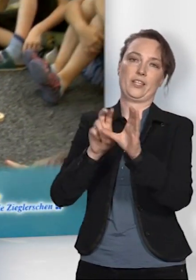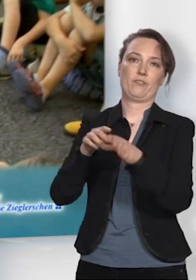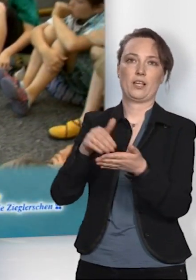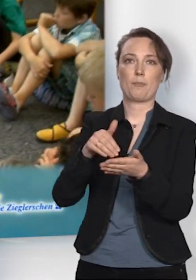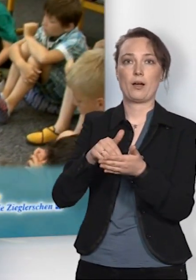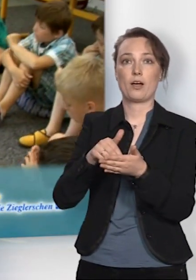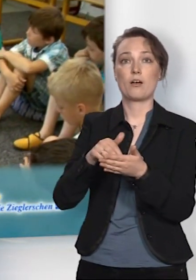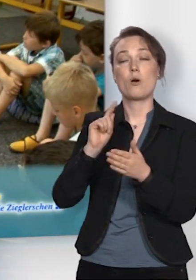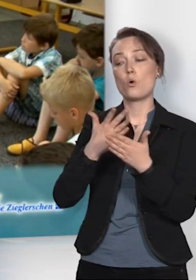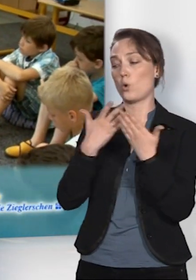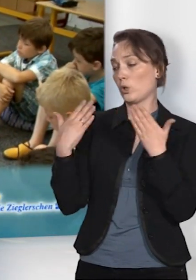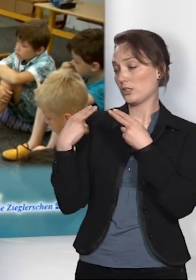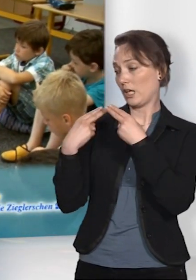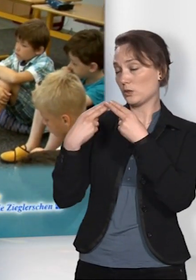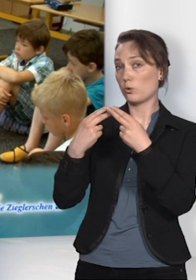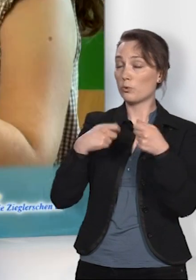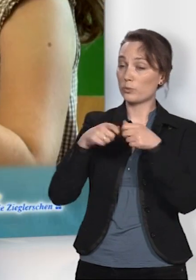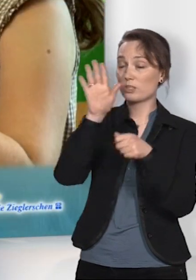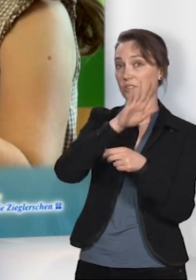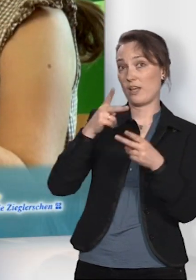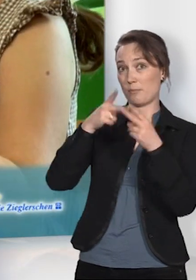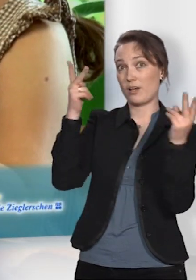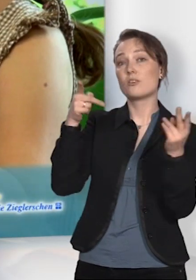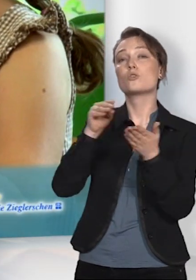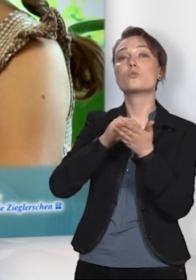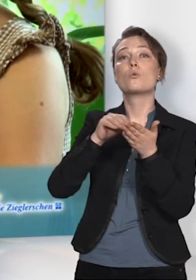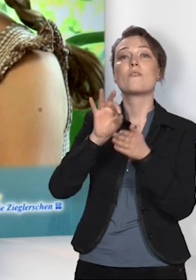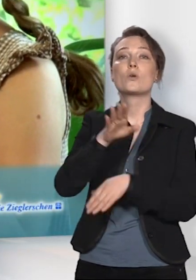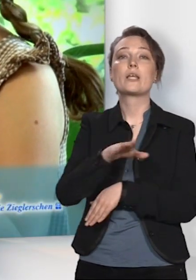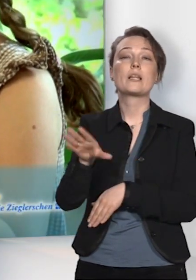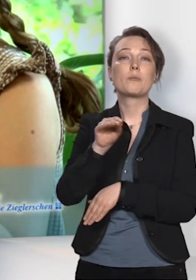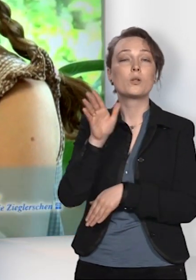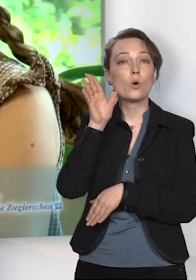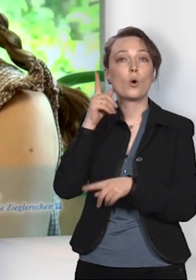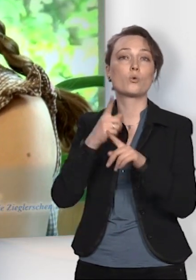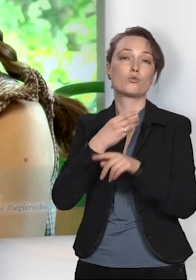und bundesweite Bekanntheit haben die Schulen für Kinder mit Hör- und Sprachbehinderung.